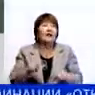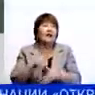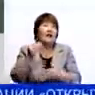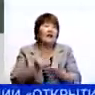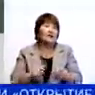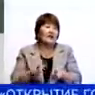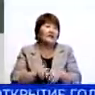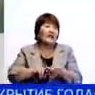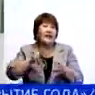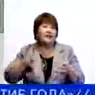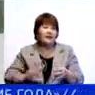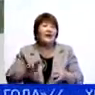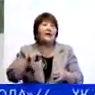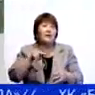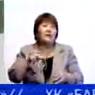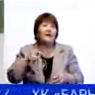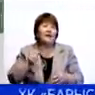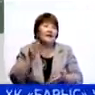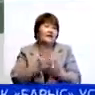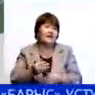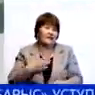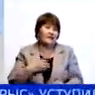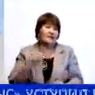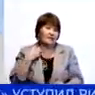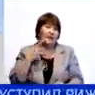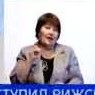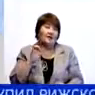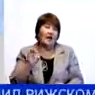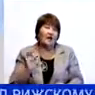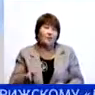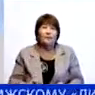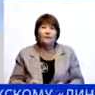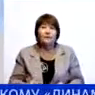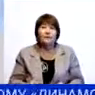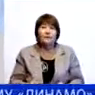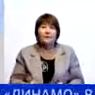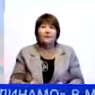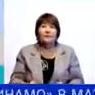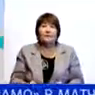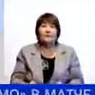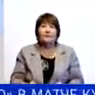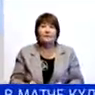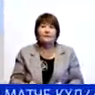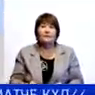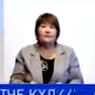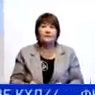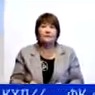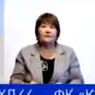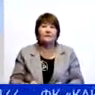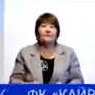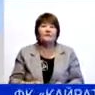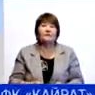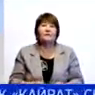не вылететь из премьер-лиги стоит перед кайсар am all дарнигара all the one that got all star шиншилла твой